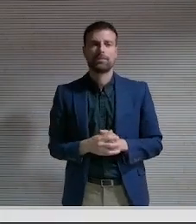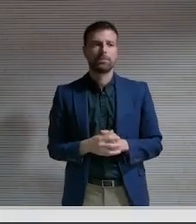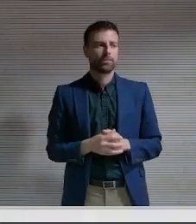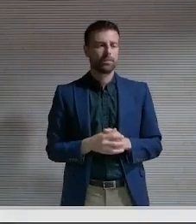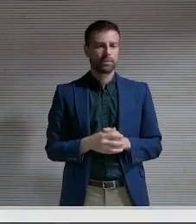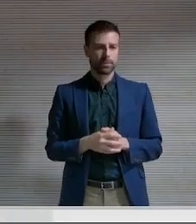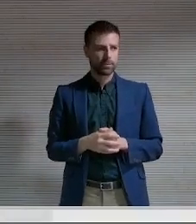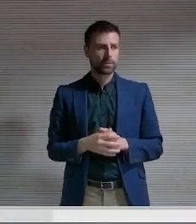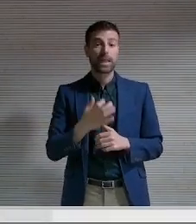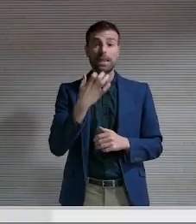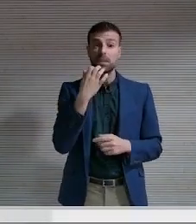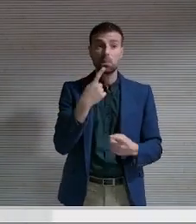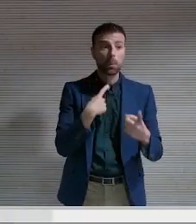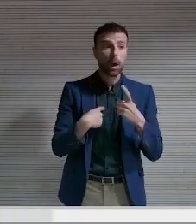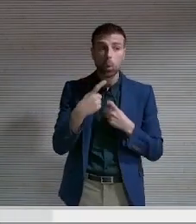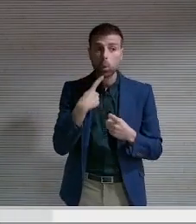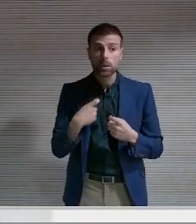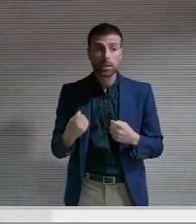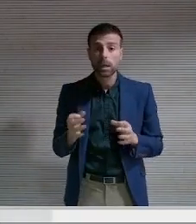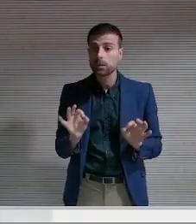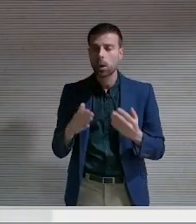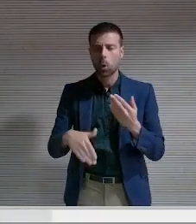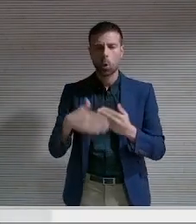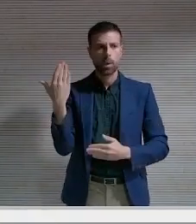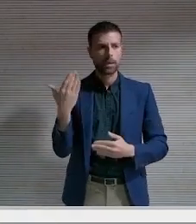Si hi ha preguntes...